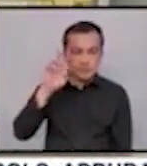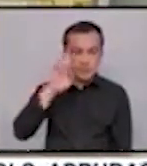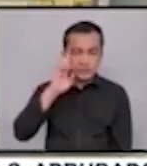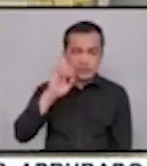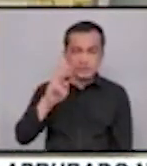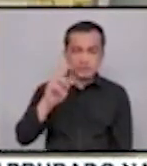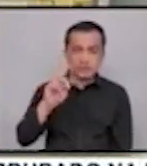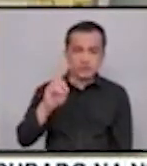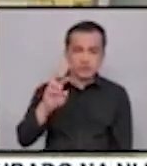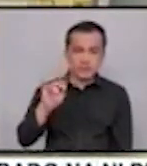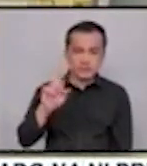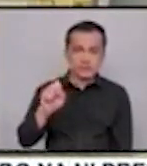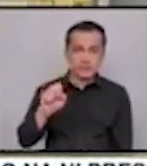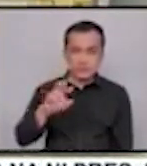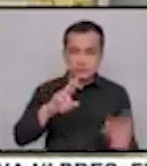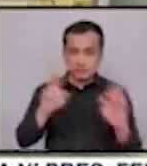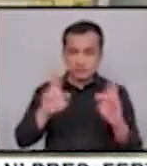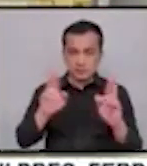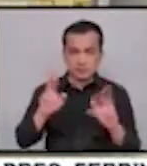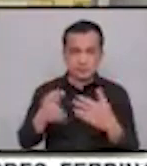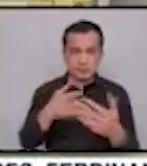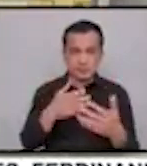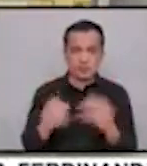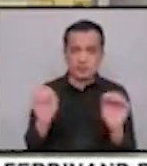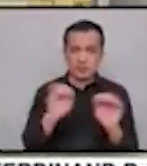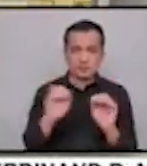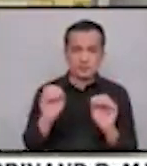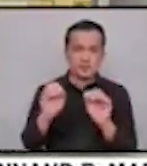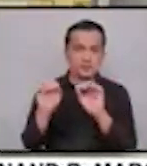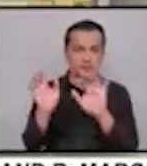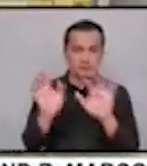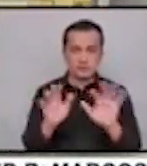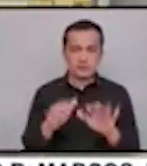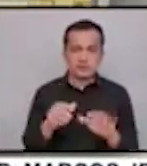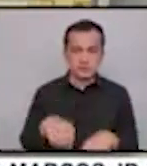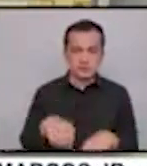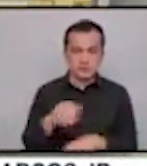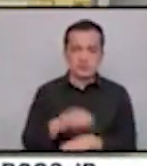handa, may pagyuman o wala. Mula po din sa Morning Show ng Bayan, Rise and Shine, Pilipinas.